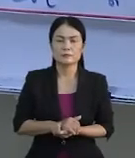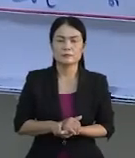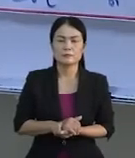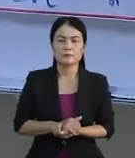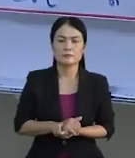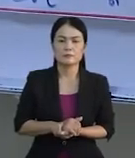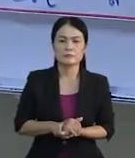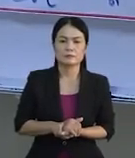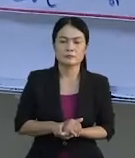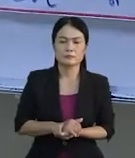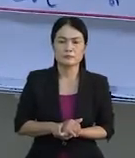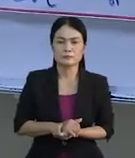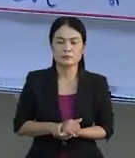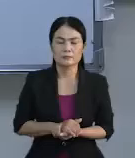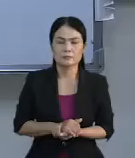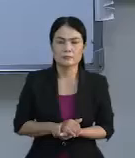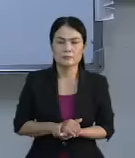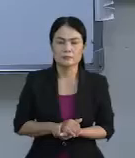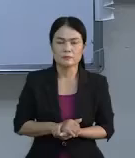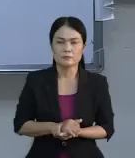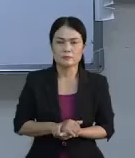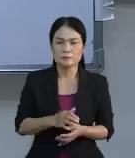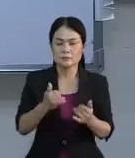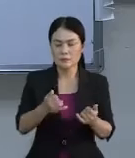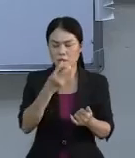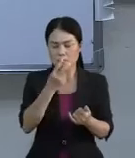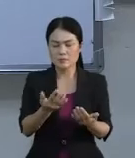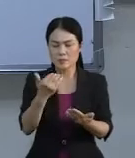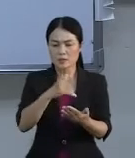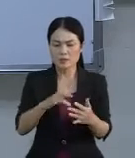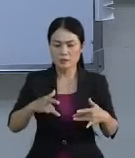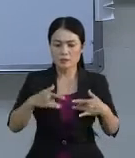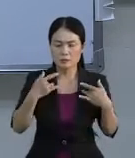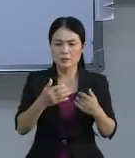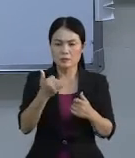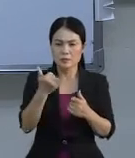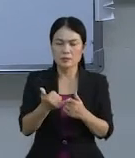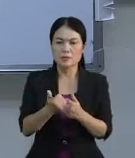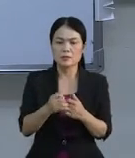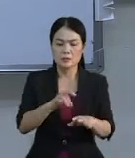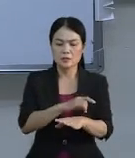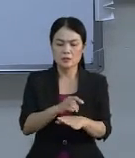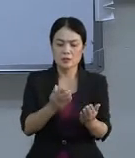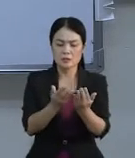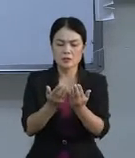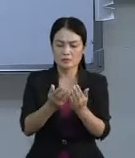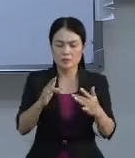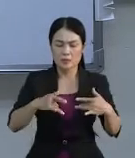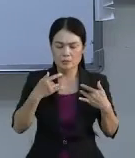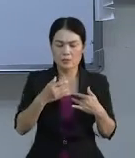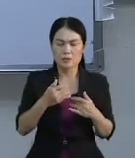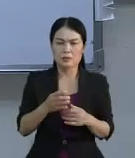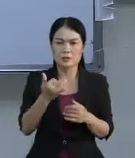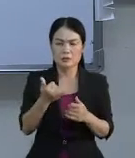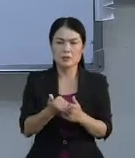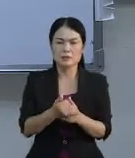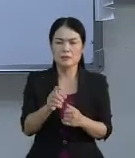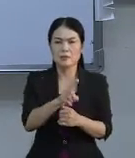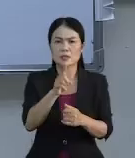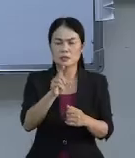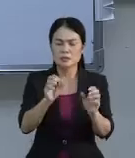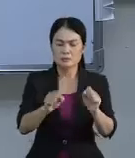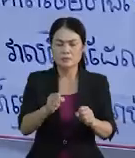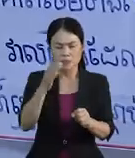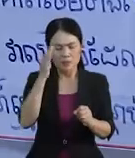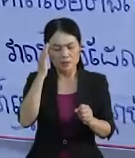របាទឥឡូវយើងមើលម្ដងទៀតទៅលើព្រឹត្តិការណ៍ទាំង6ហ្នឹងនៅពេលដែលយើងអានព្រឹត្តិការណ៍ទាំង6នេះហើយតើយើង